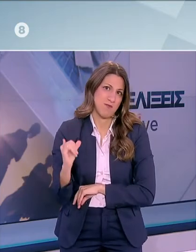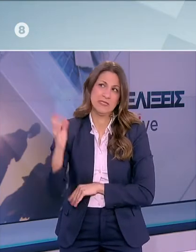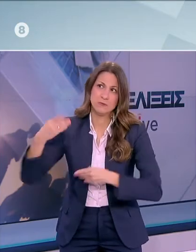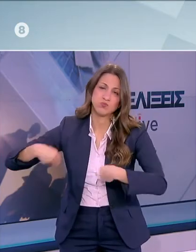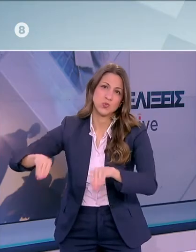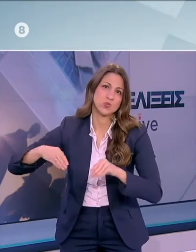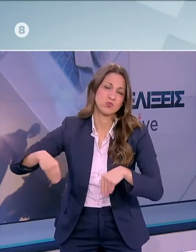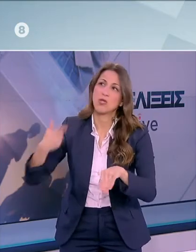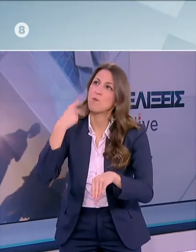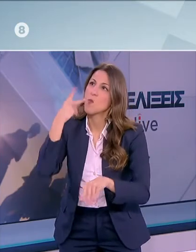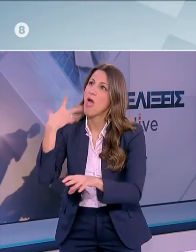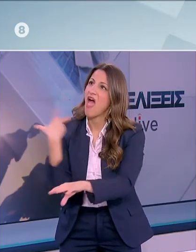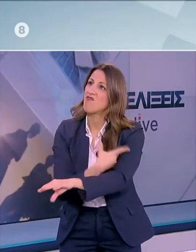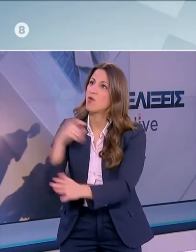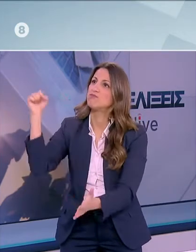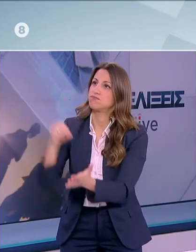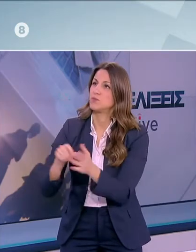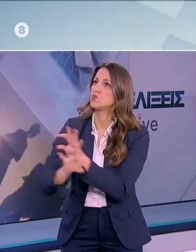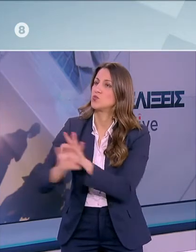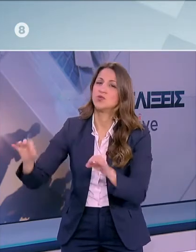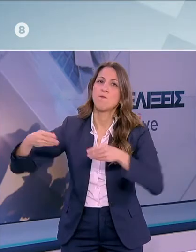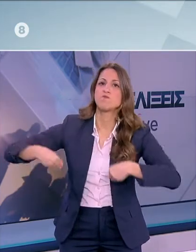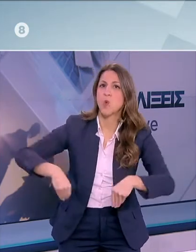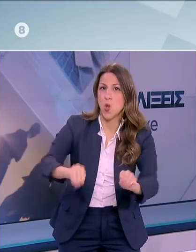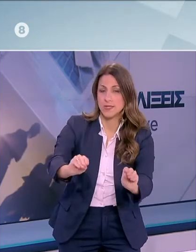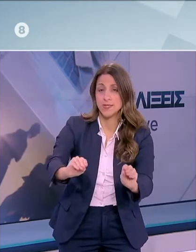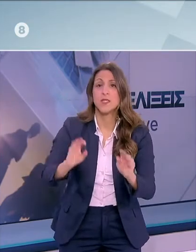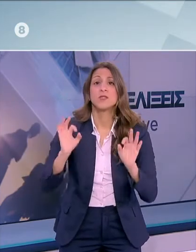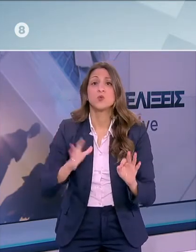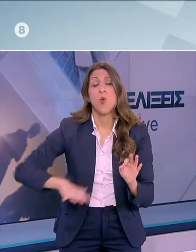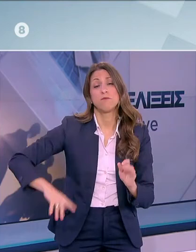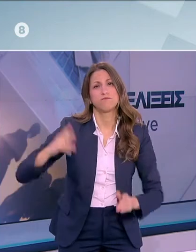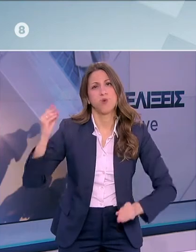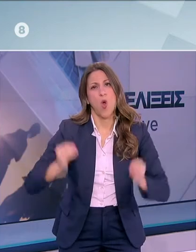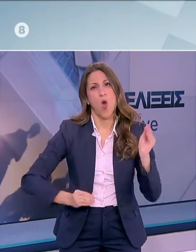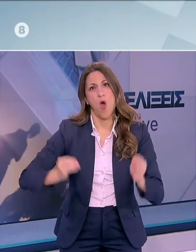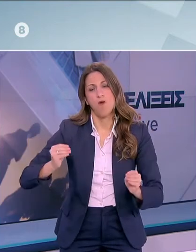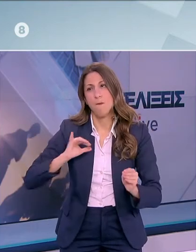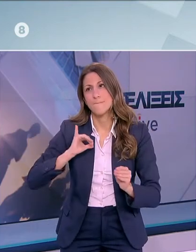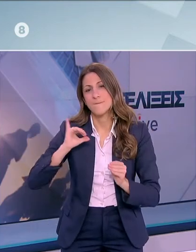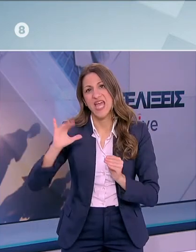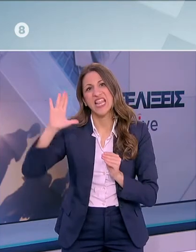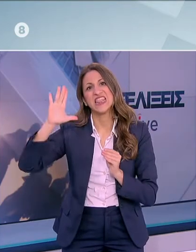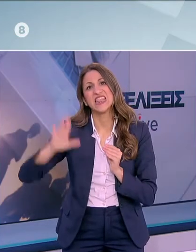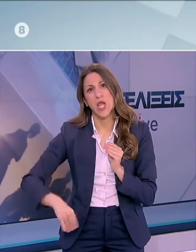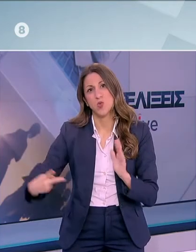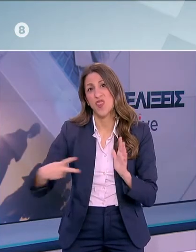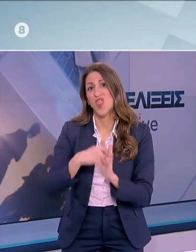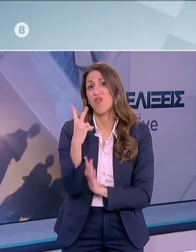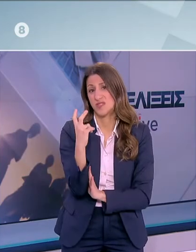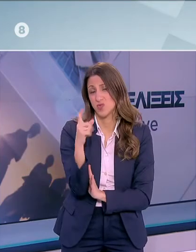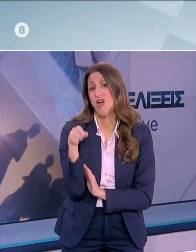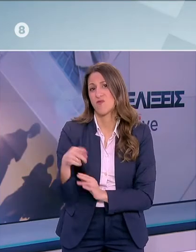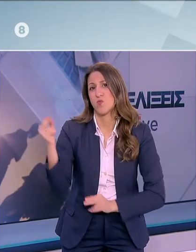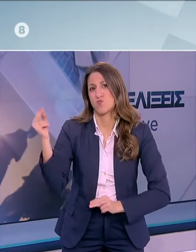και διάθεσή τους. Αυτά θα είναι τα σημαντικά προβλήματα που θα αντιμετωπίσει η παγκόσμια κοινότητα μέχρι το τέλος του έτους. Σύμφωνα με τους υπολογισμούς του